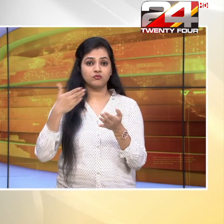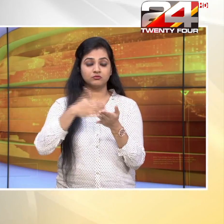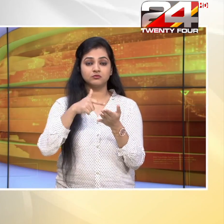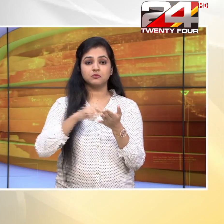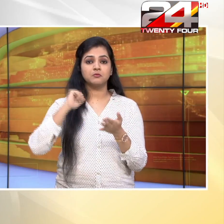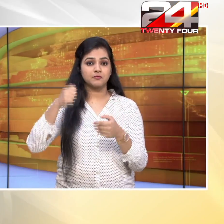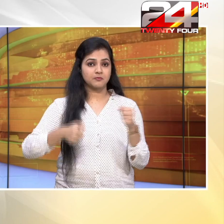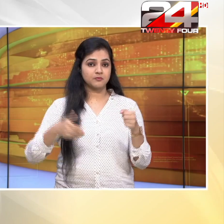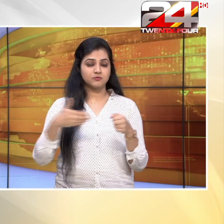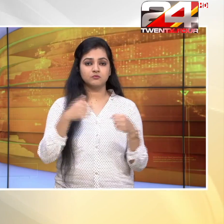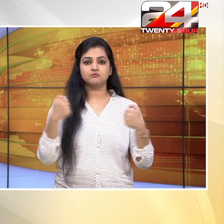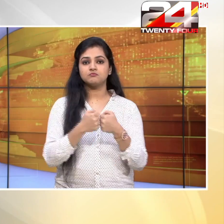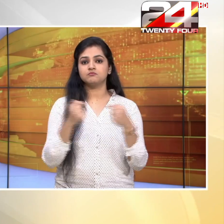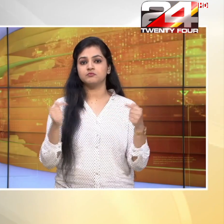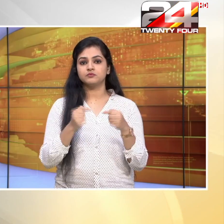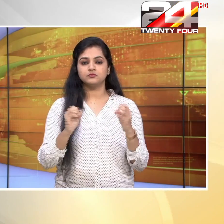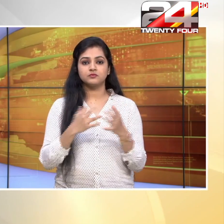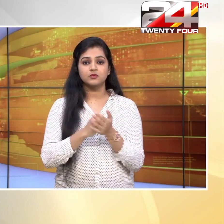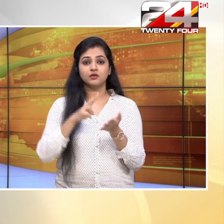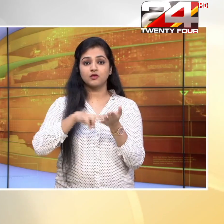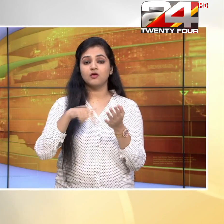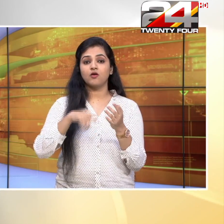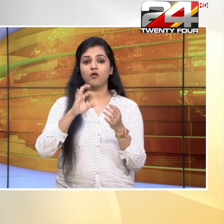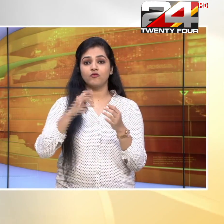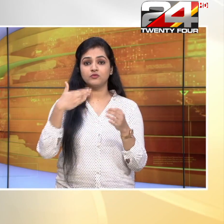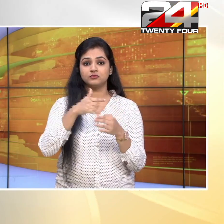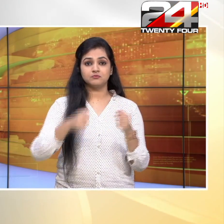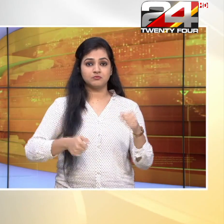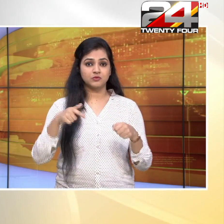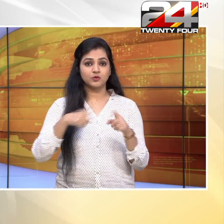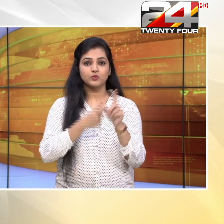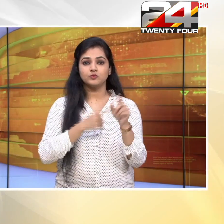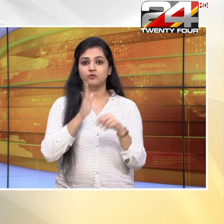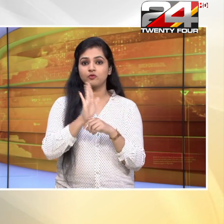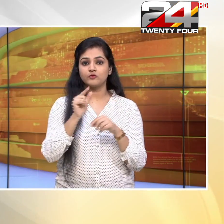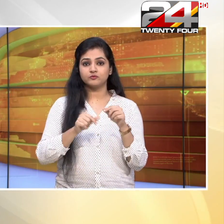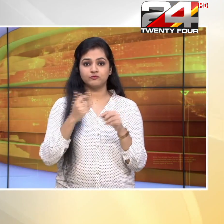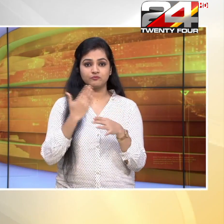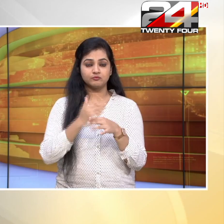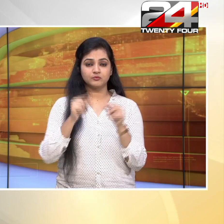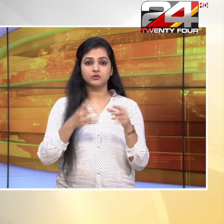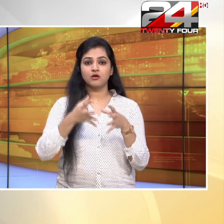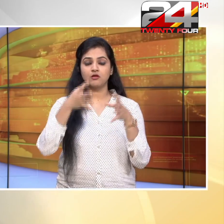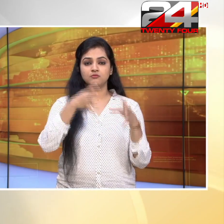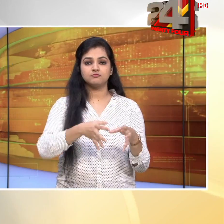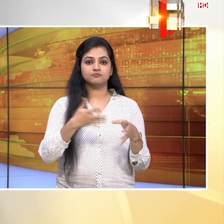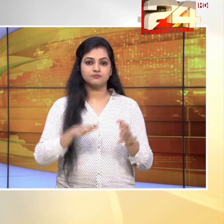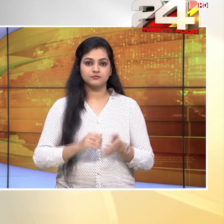നടത്തിയ മാർച്ചിൽ സംഘർഷമുണ്ടായി. നെയ്യാറ്റിൻകര താലൂക്ക് ഓഫീസിലേക്ക് മാർച്ച് നടത്തിയ യൂത്ത് കോൺഗ്രസ് പ്രവർത്തകർ സർവേ കല്ലും സ്ഥാപിച്ചു.